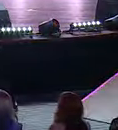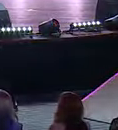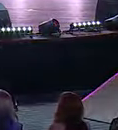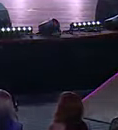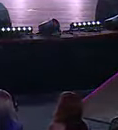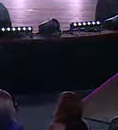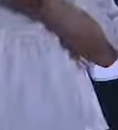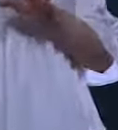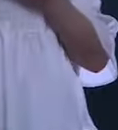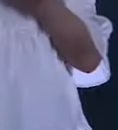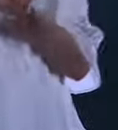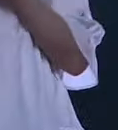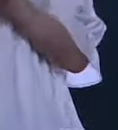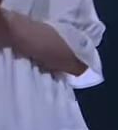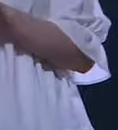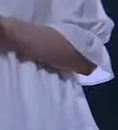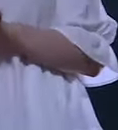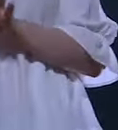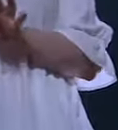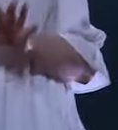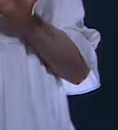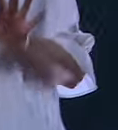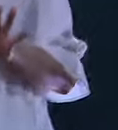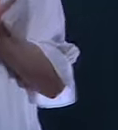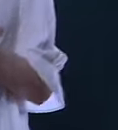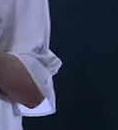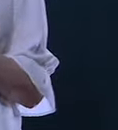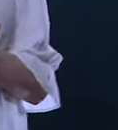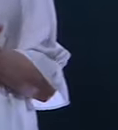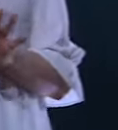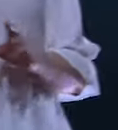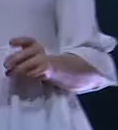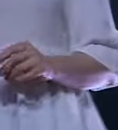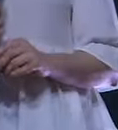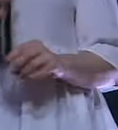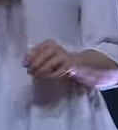Siedzisz sam, mały kasz łzy, patrząc na okrutny świat.